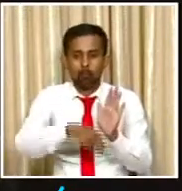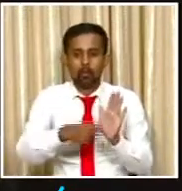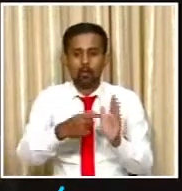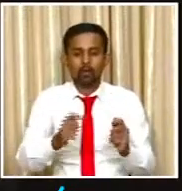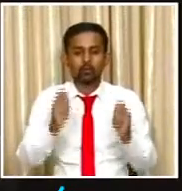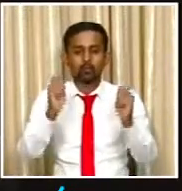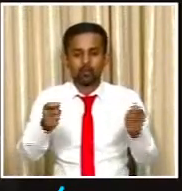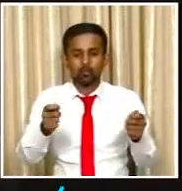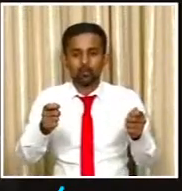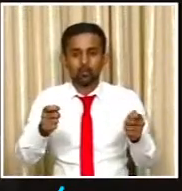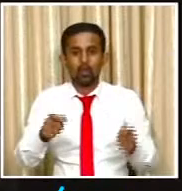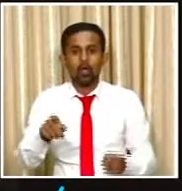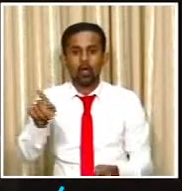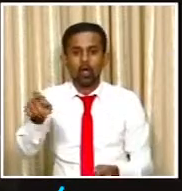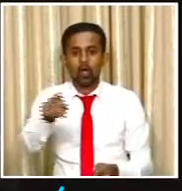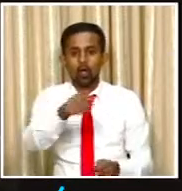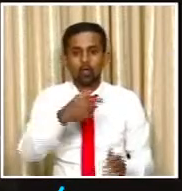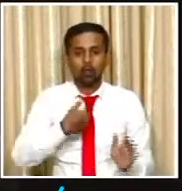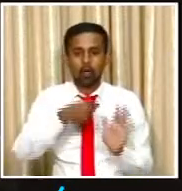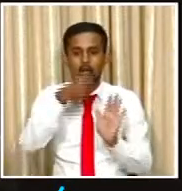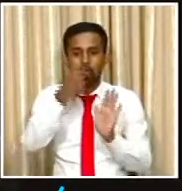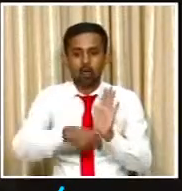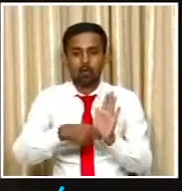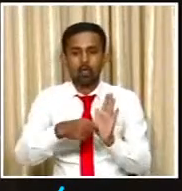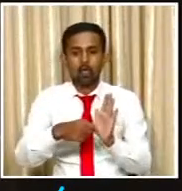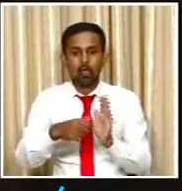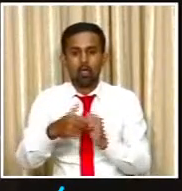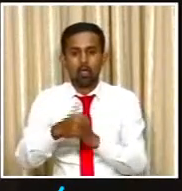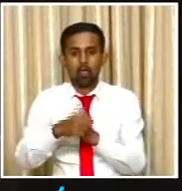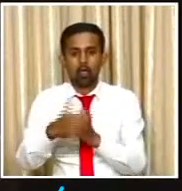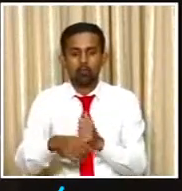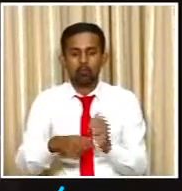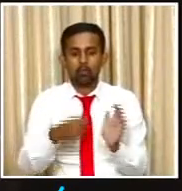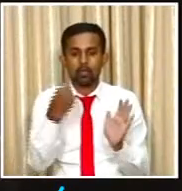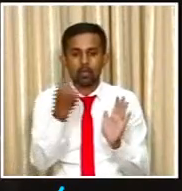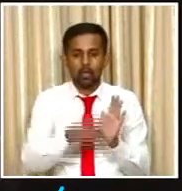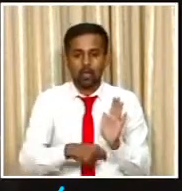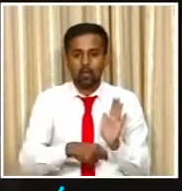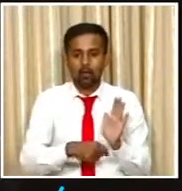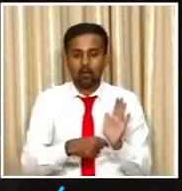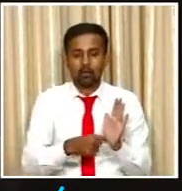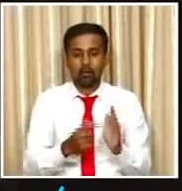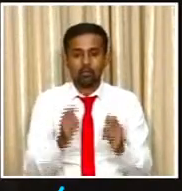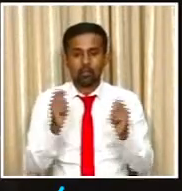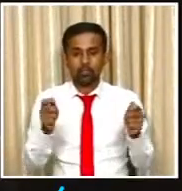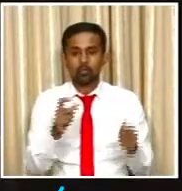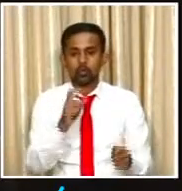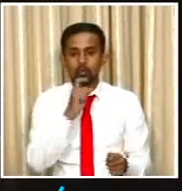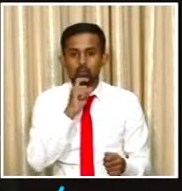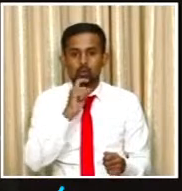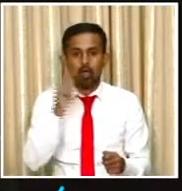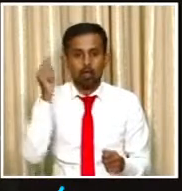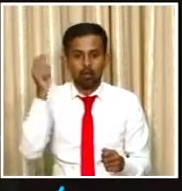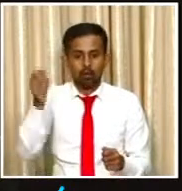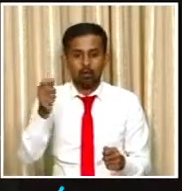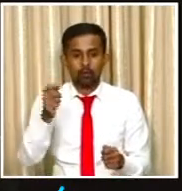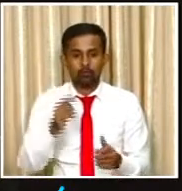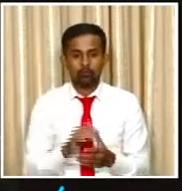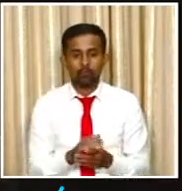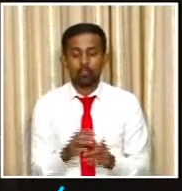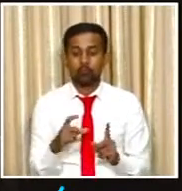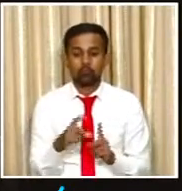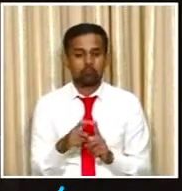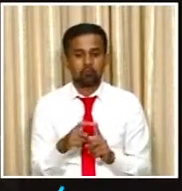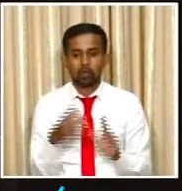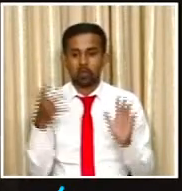දුන්නේ කවුද මගේ අස්සන ගැහුවේ මේ ලේඛනයට මේක දීලා තියෙන උසාවියට මේක